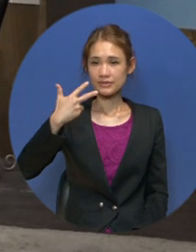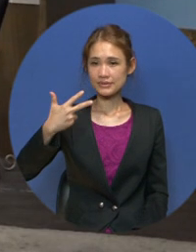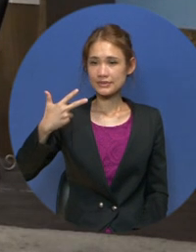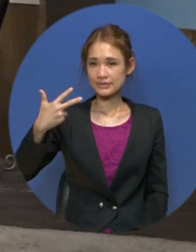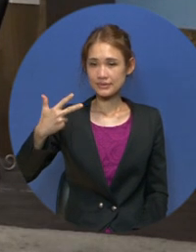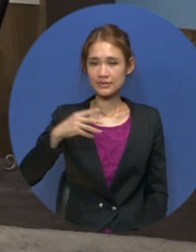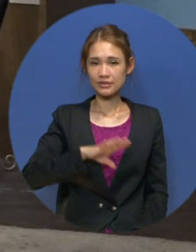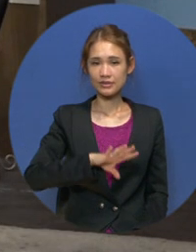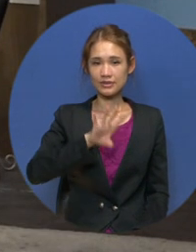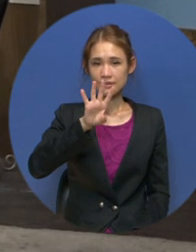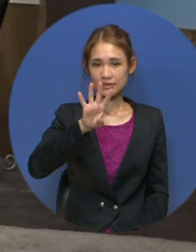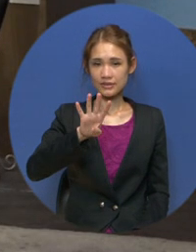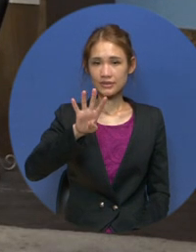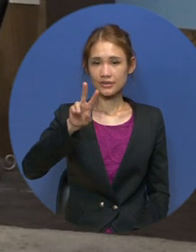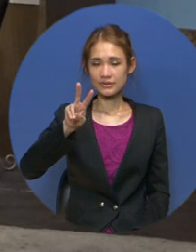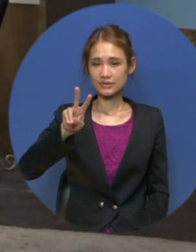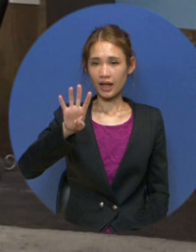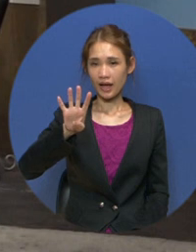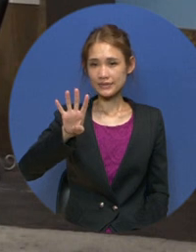1877-4245번입니다.